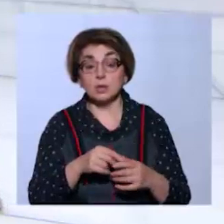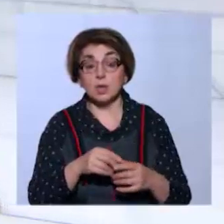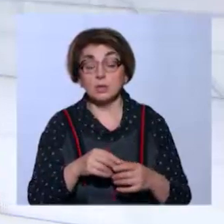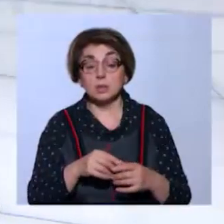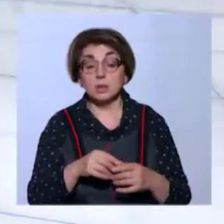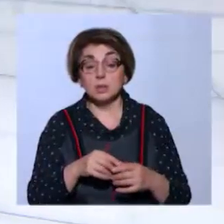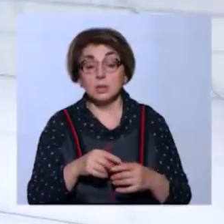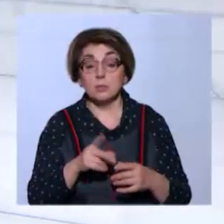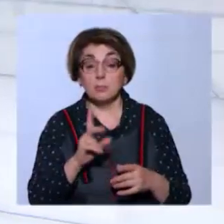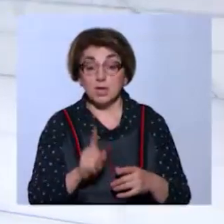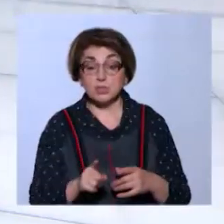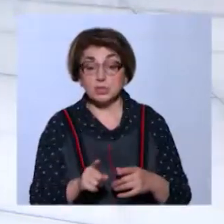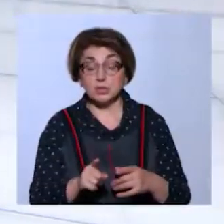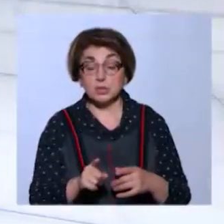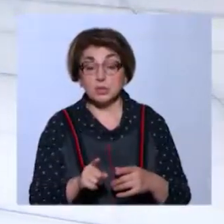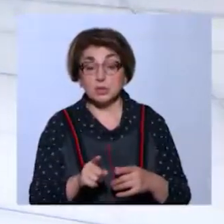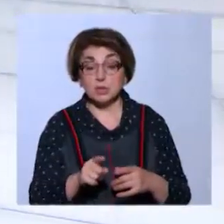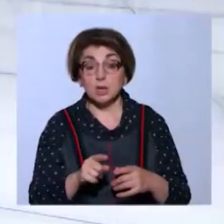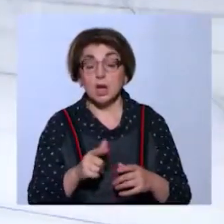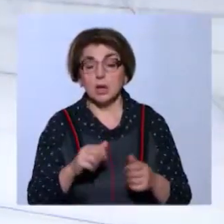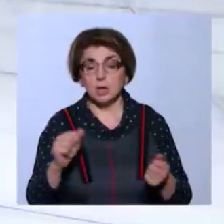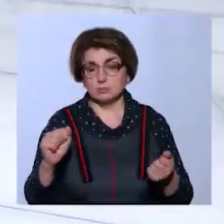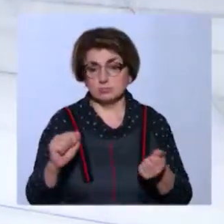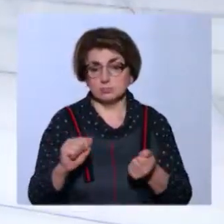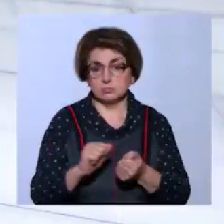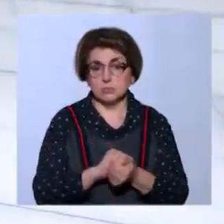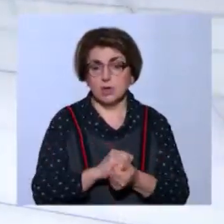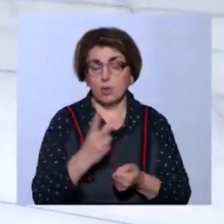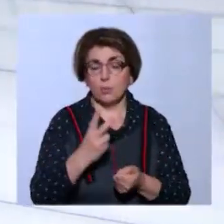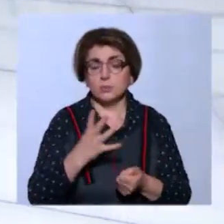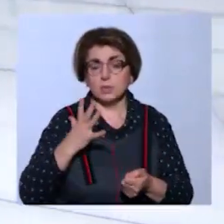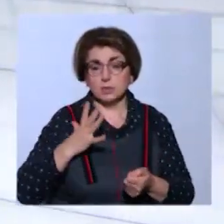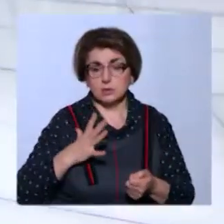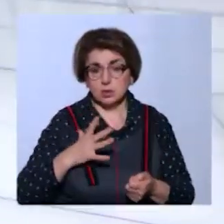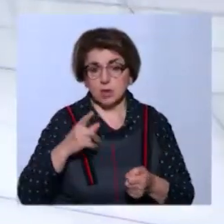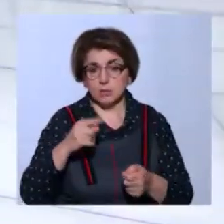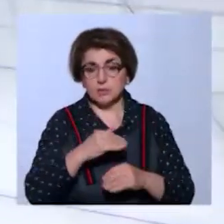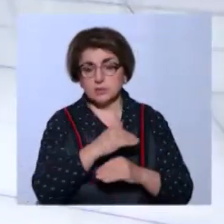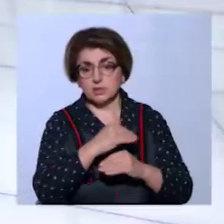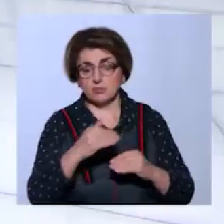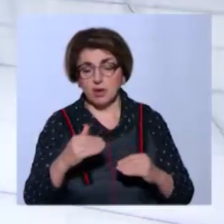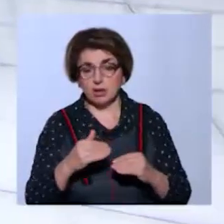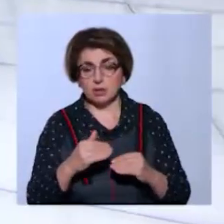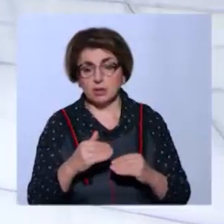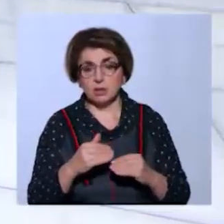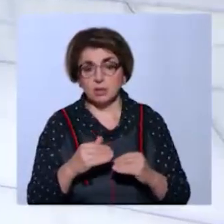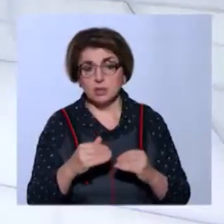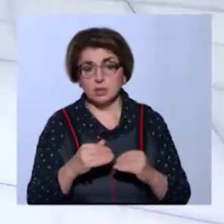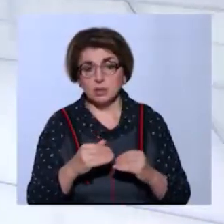ინტენსივობით არის, მაშინ გვალვა გამძლეობის ზღვარი,